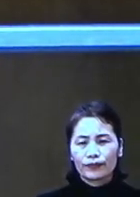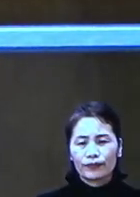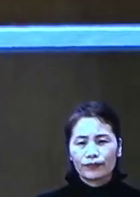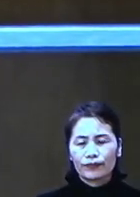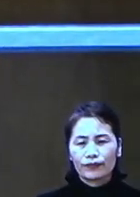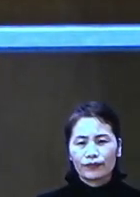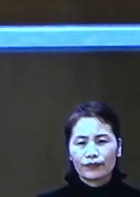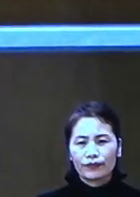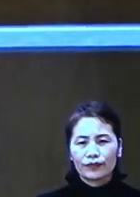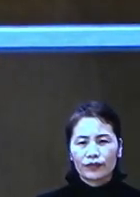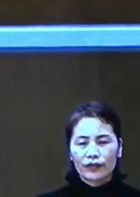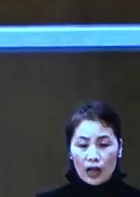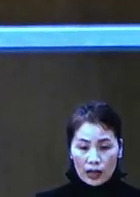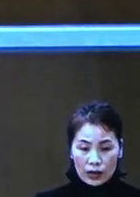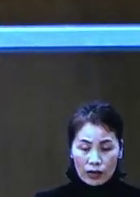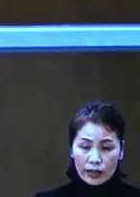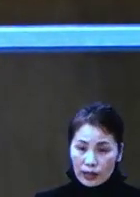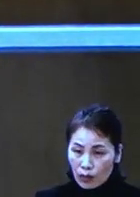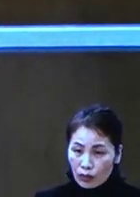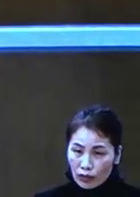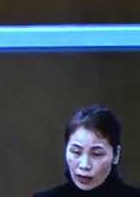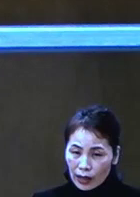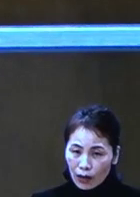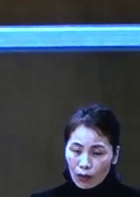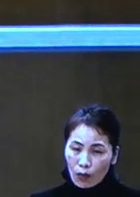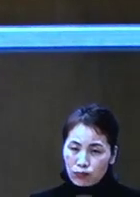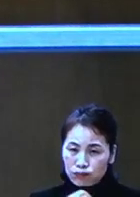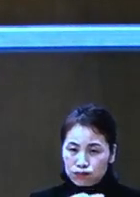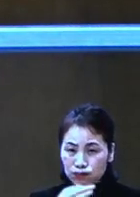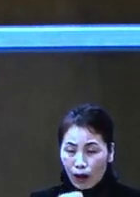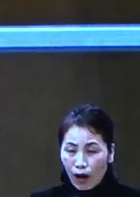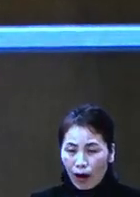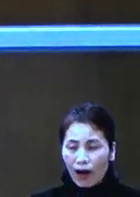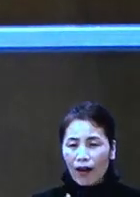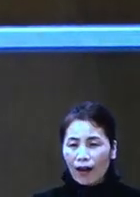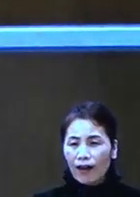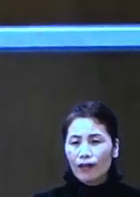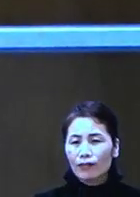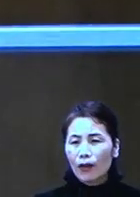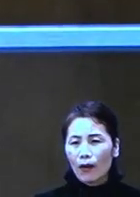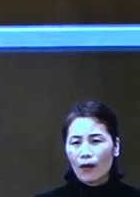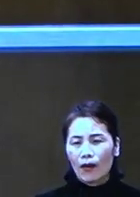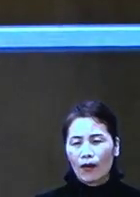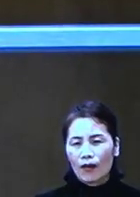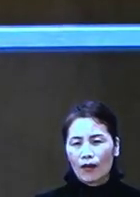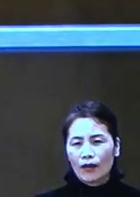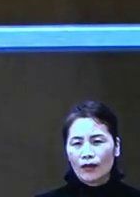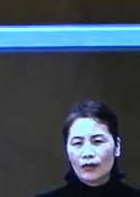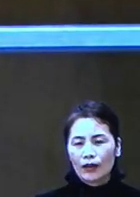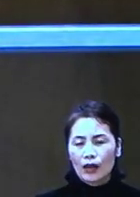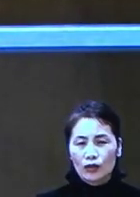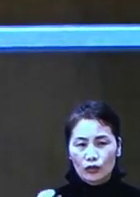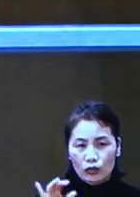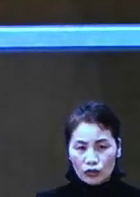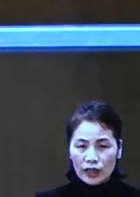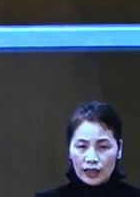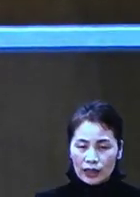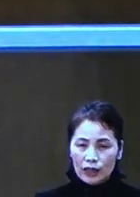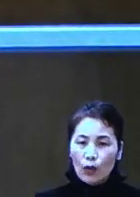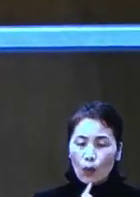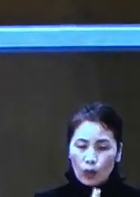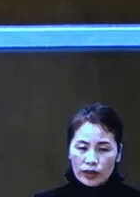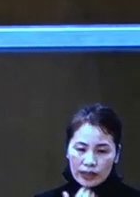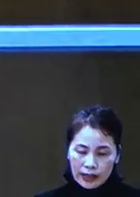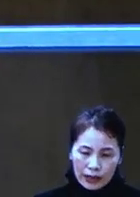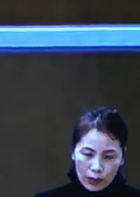경제 전문가라는 사람이 투자 유치 실적과 관련해서는 오직 경기도, 오직